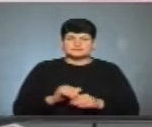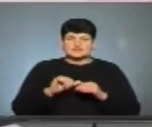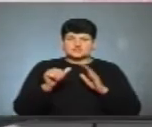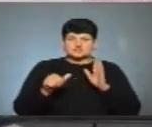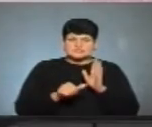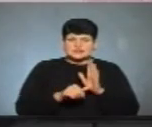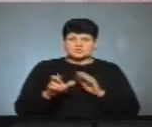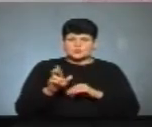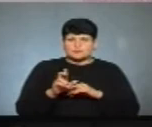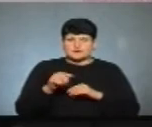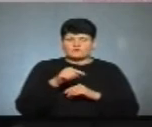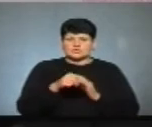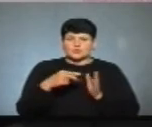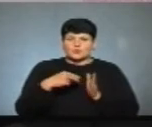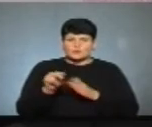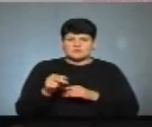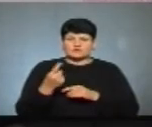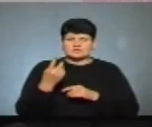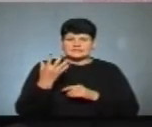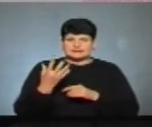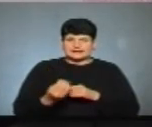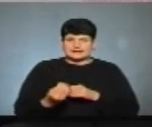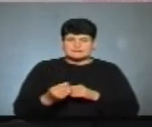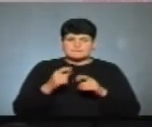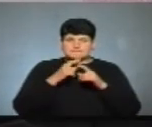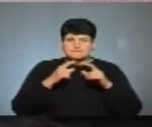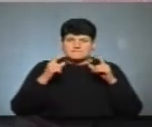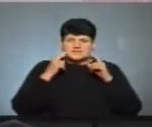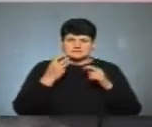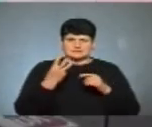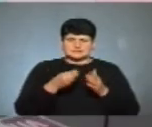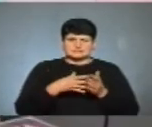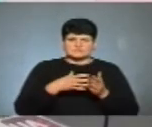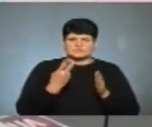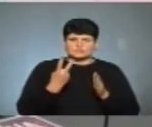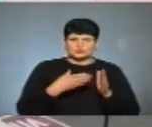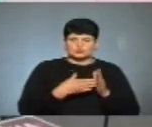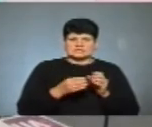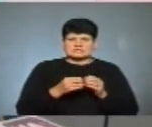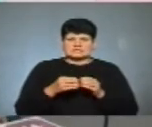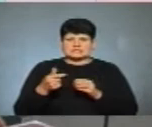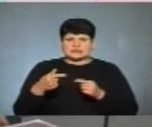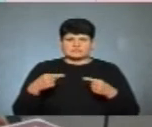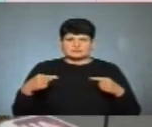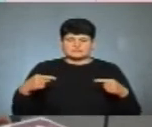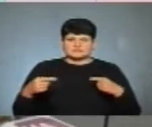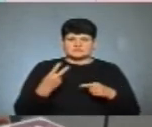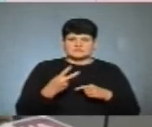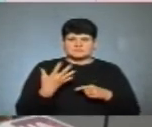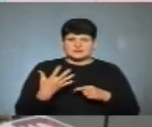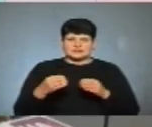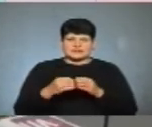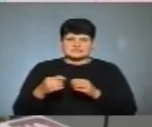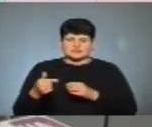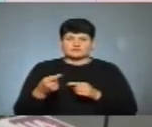16 березня вони купили за один день маски по трьох цінах – від 2 до 10 гривень. Різниця – 2, 5 і 10